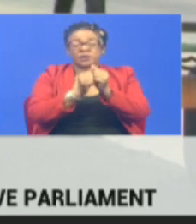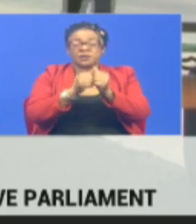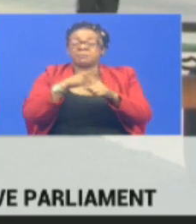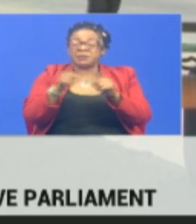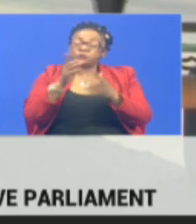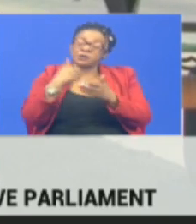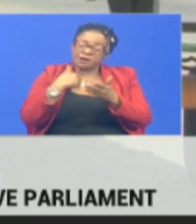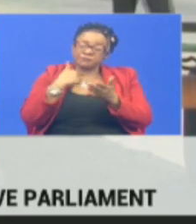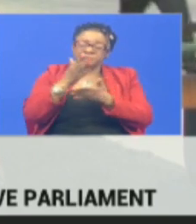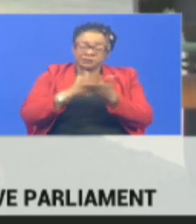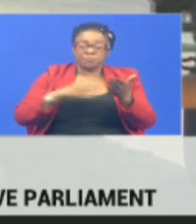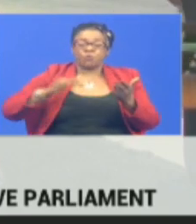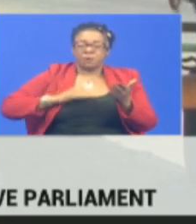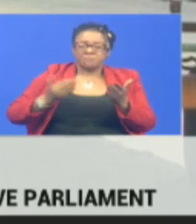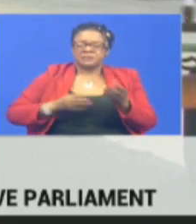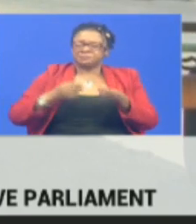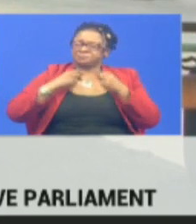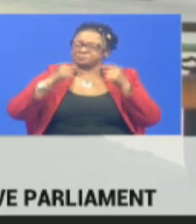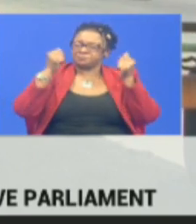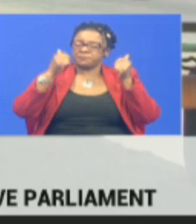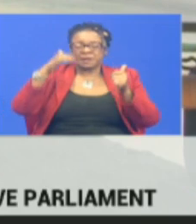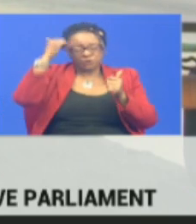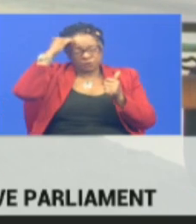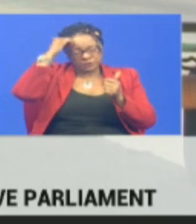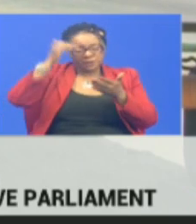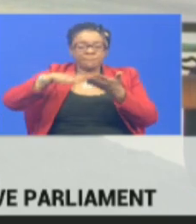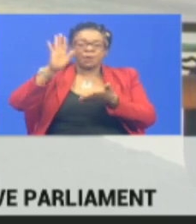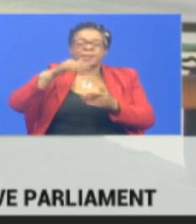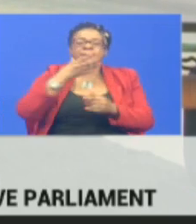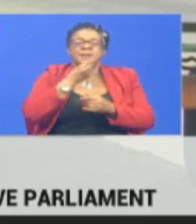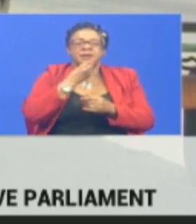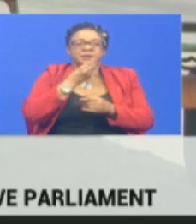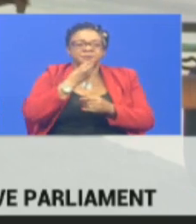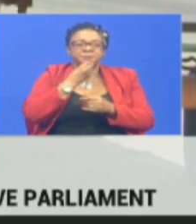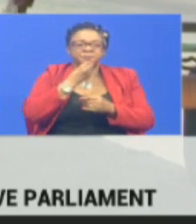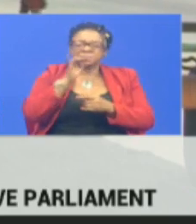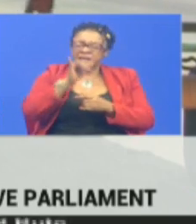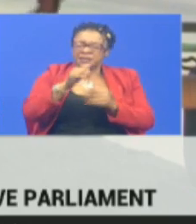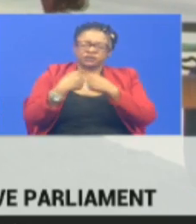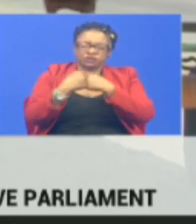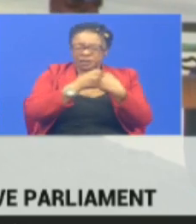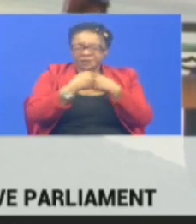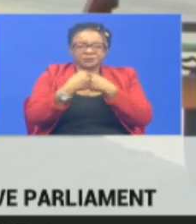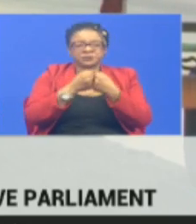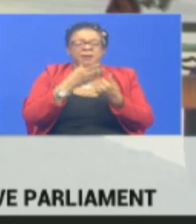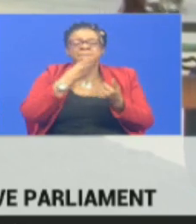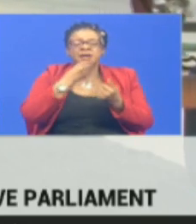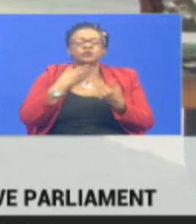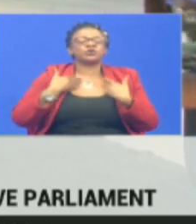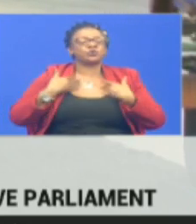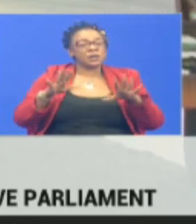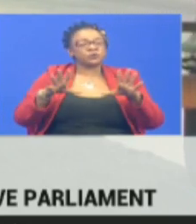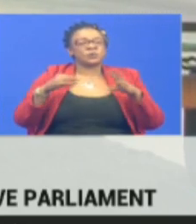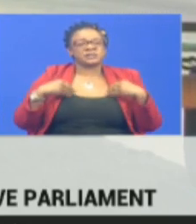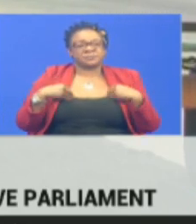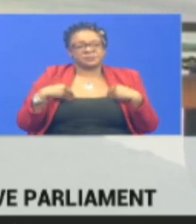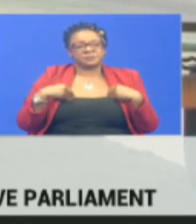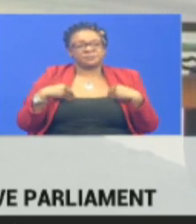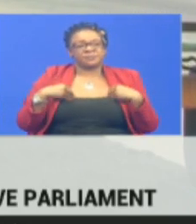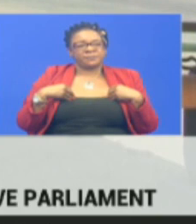wanawake wako na elimu ya juu kuliko wanamume. Hiyo challenge ndio wanamume wanakataa kukubali,